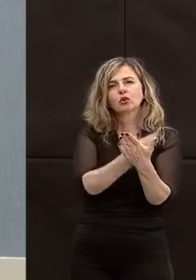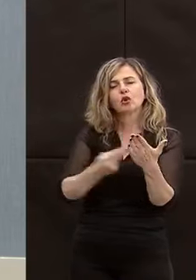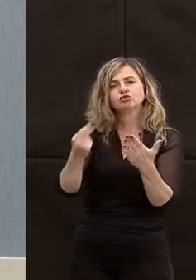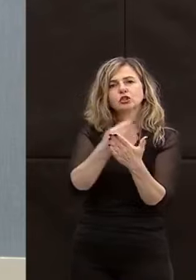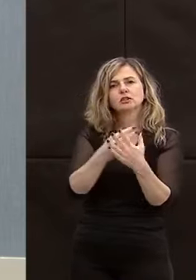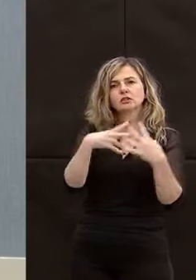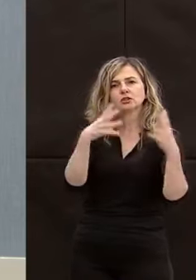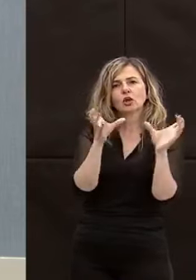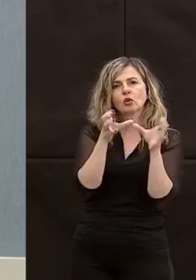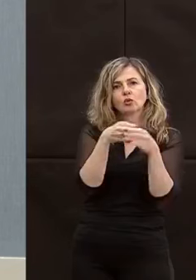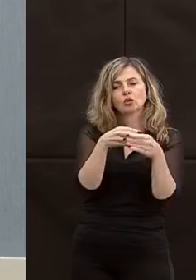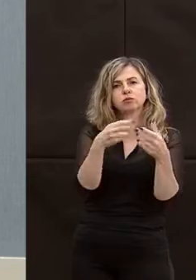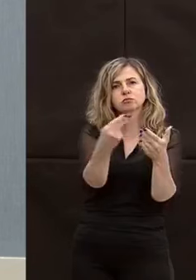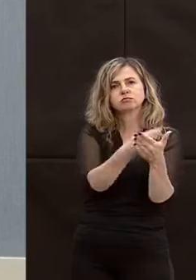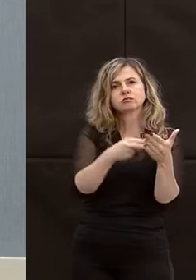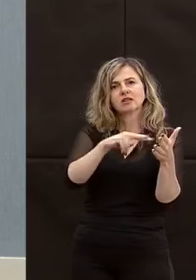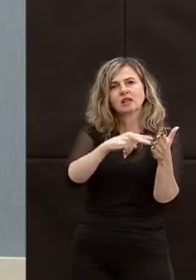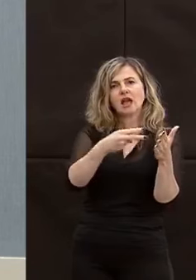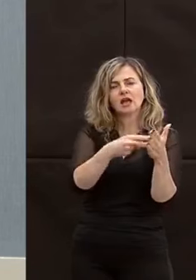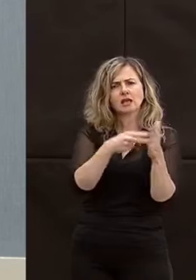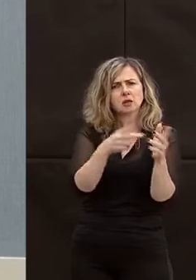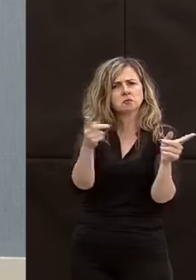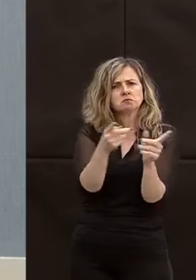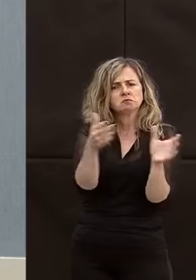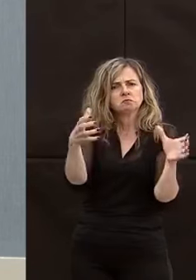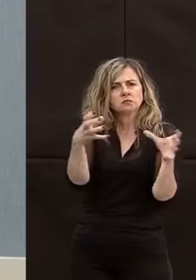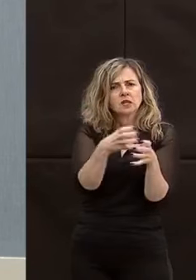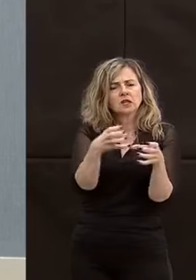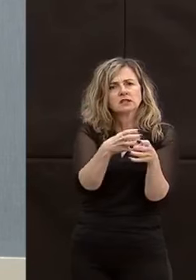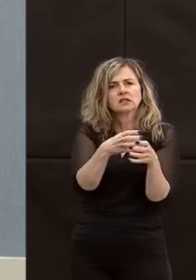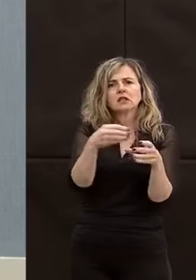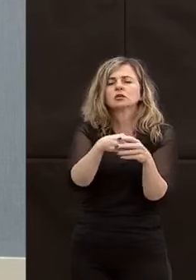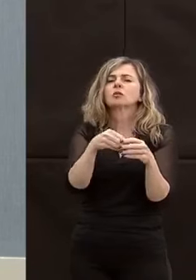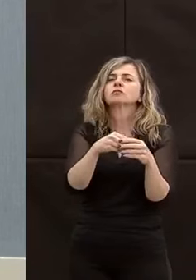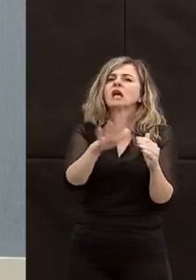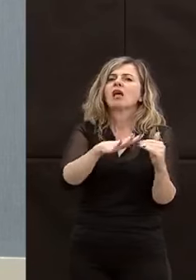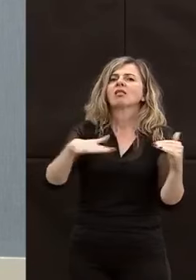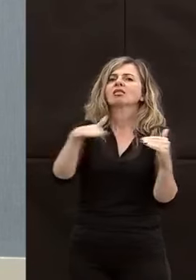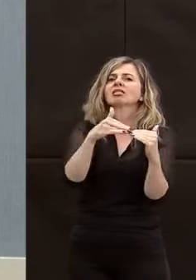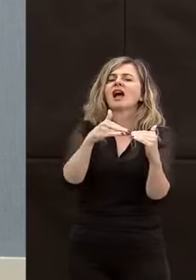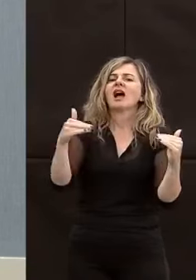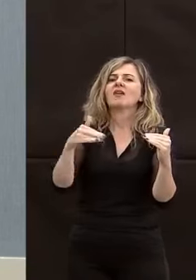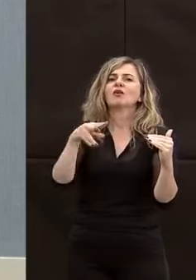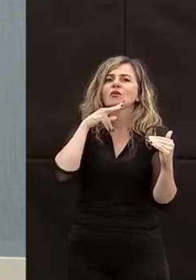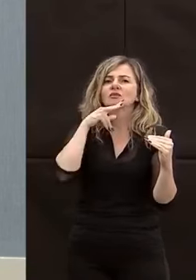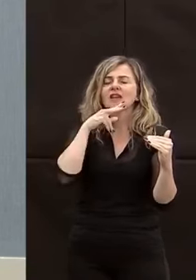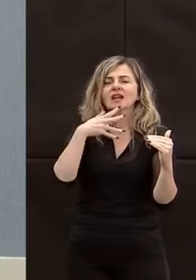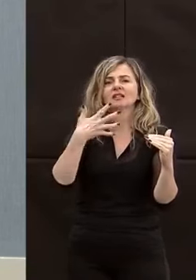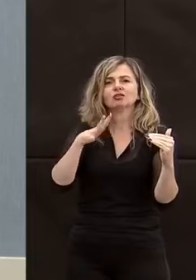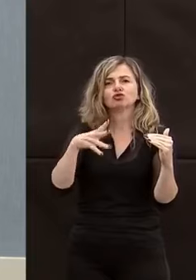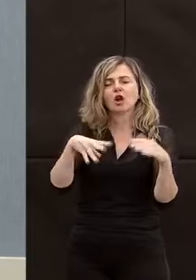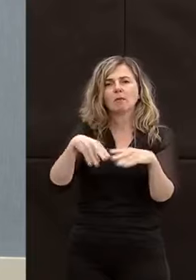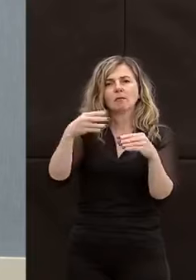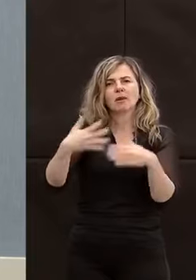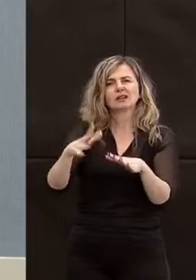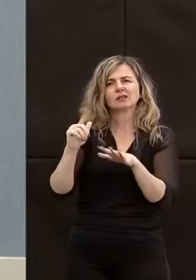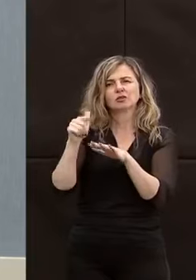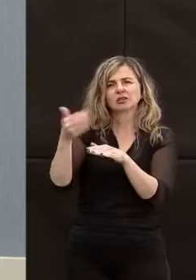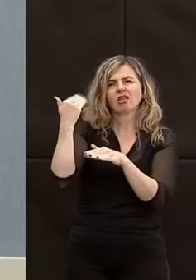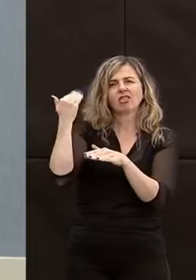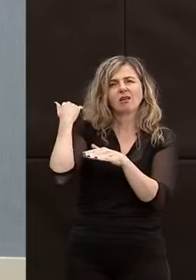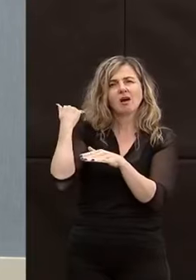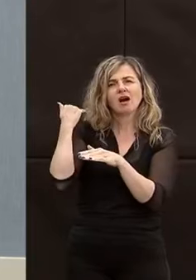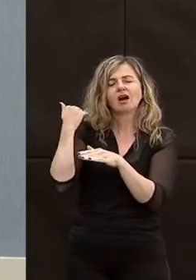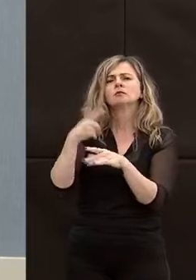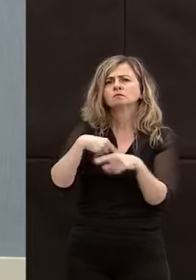tecnico quindi un gruppo ristretto del tavolo verde già istituito nelle scorse settimane e che